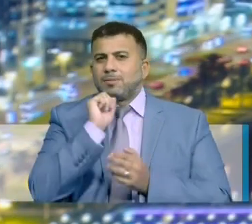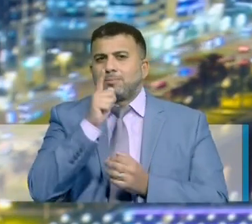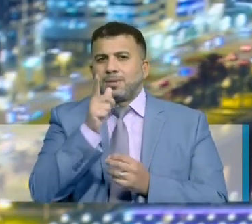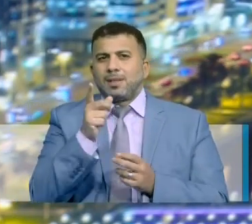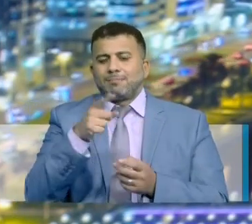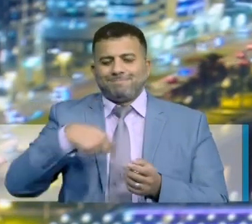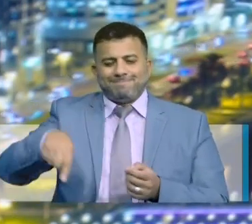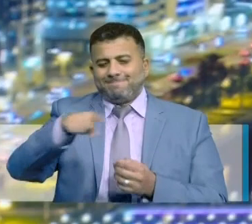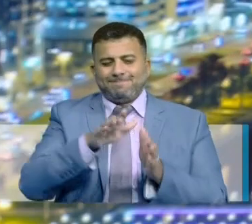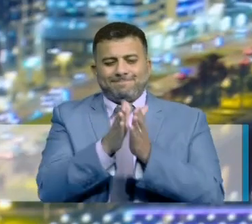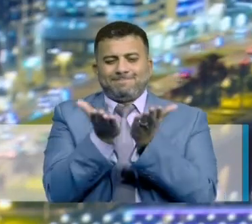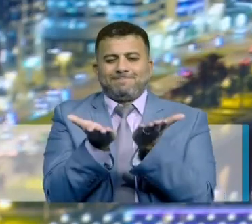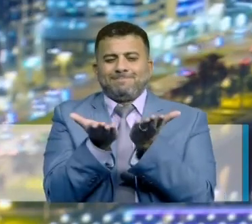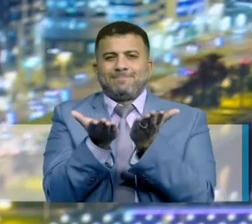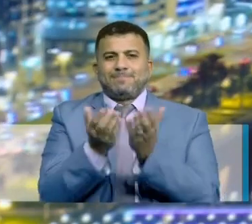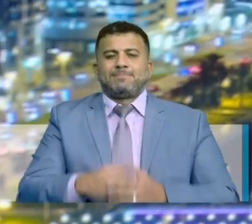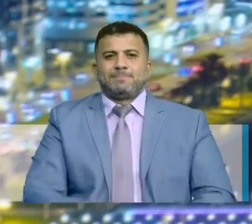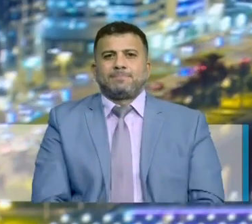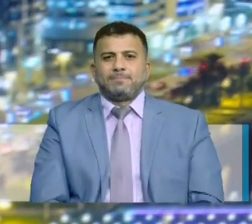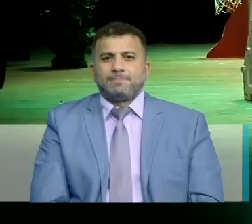في حفل أقيم بقصر الثقافة.